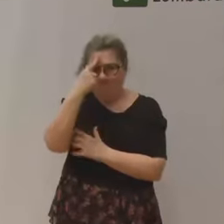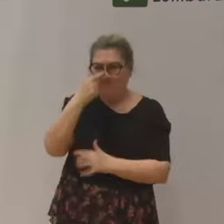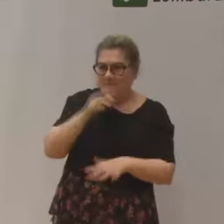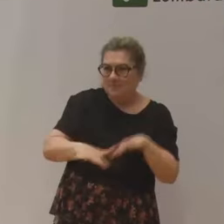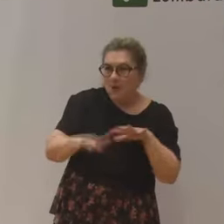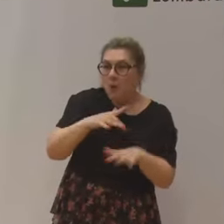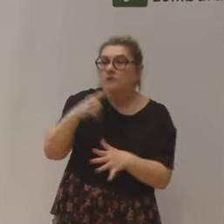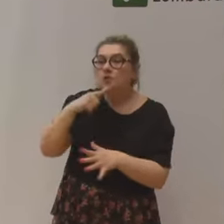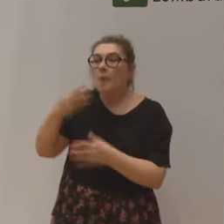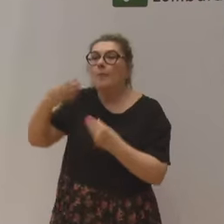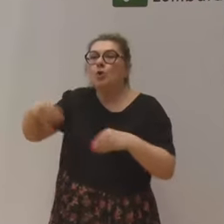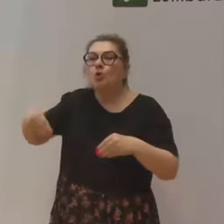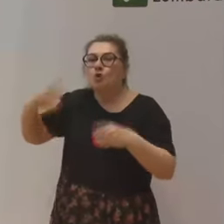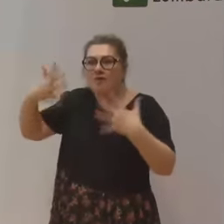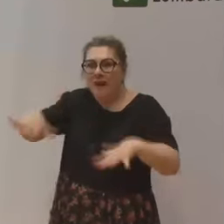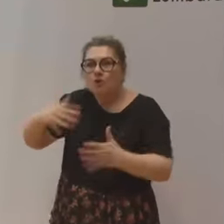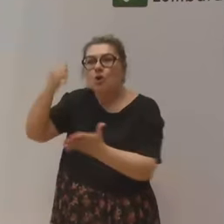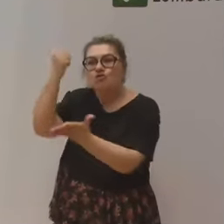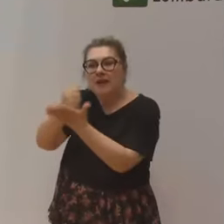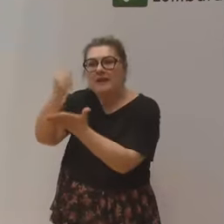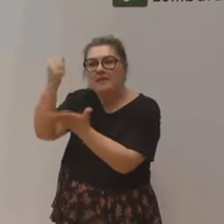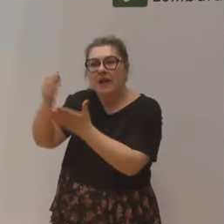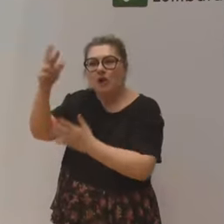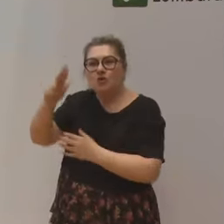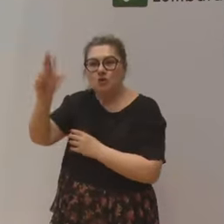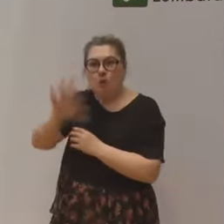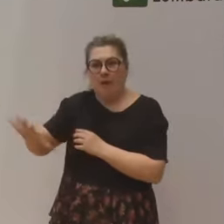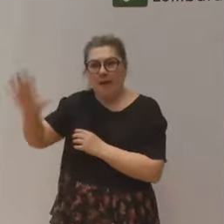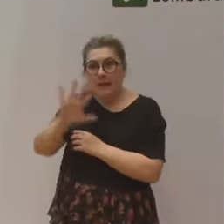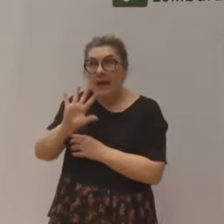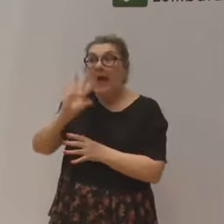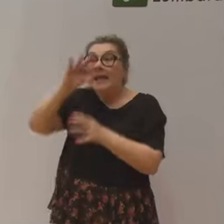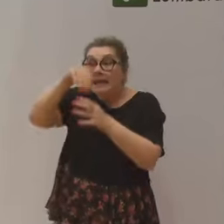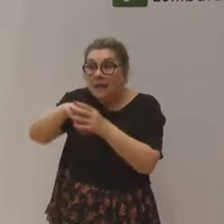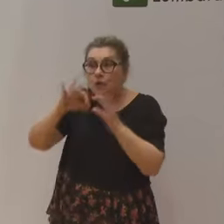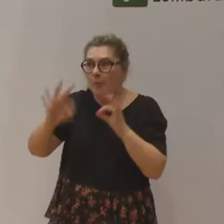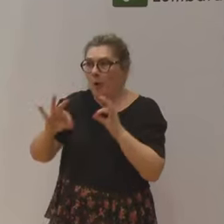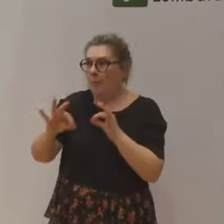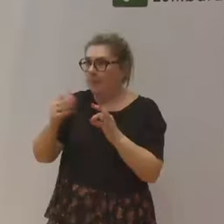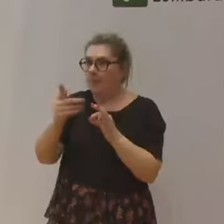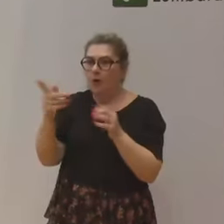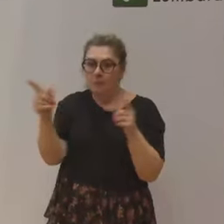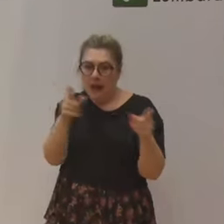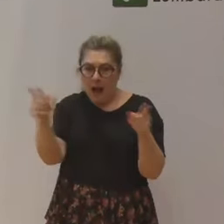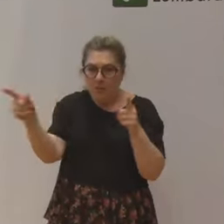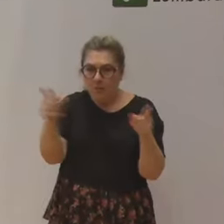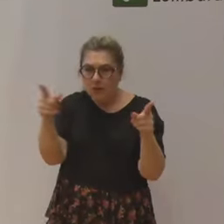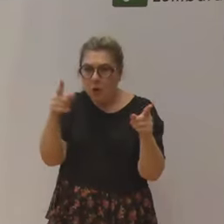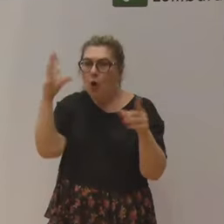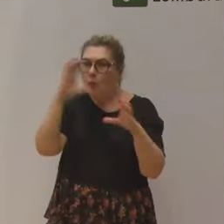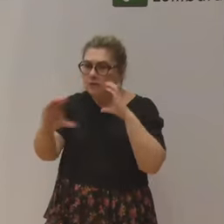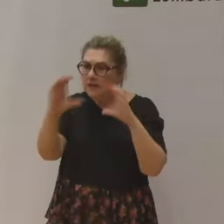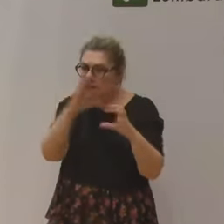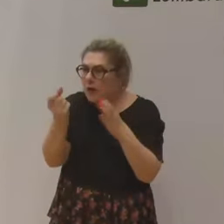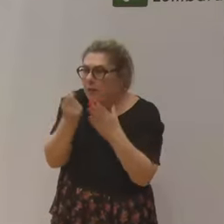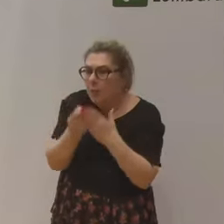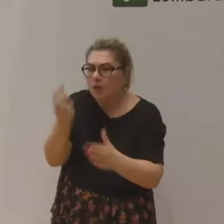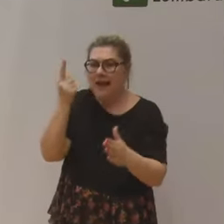dire, certificato. E nell'ambito della comunicazione io credo che sia importante anche in questo tema